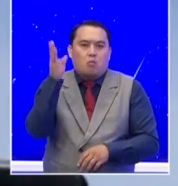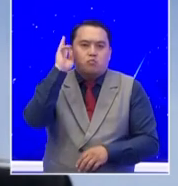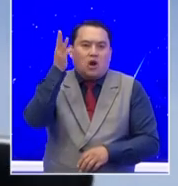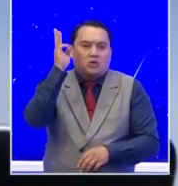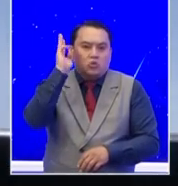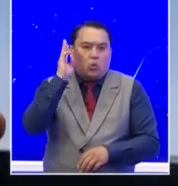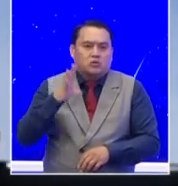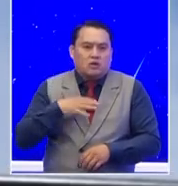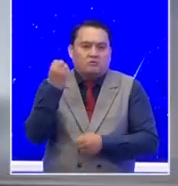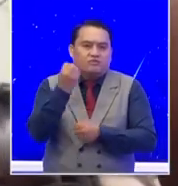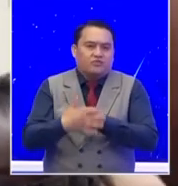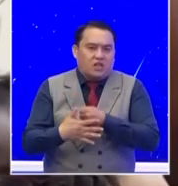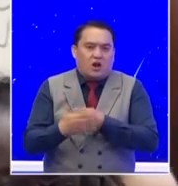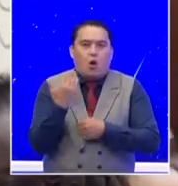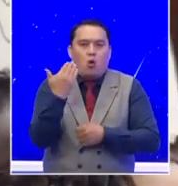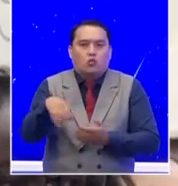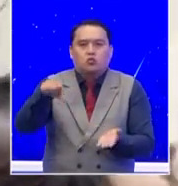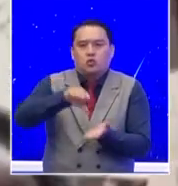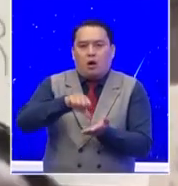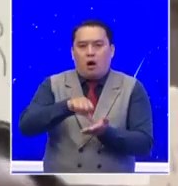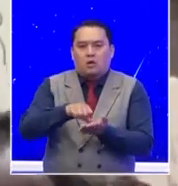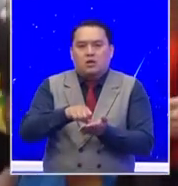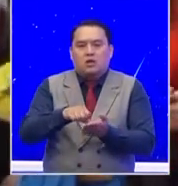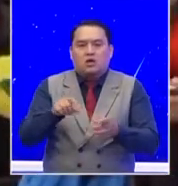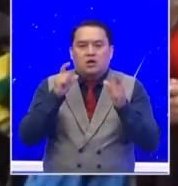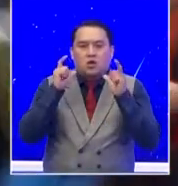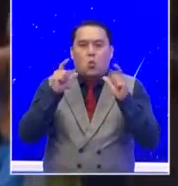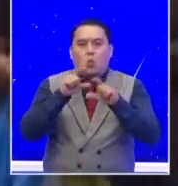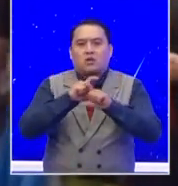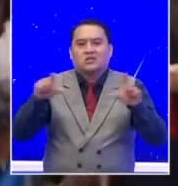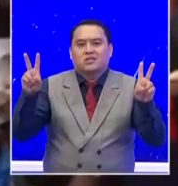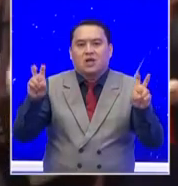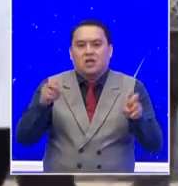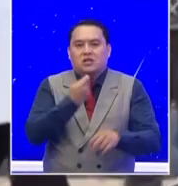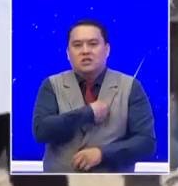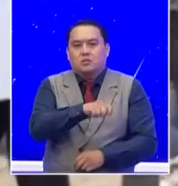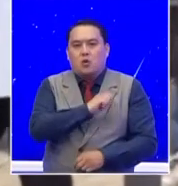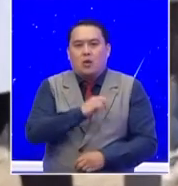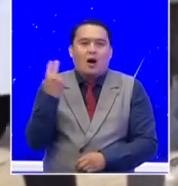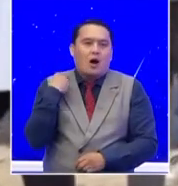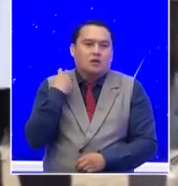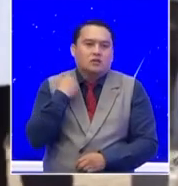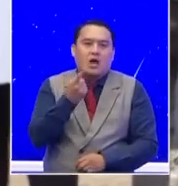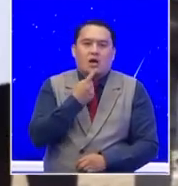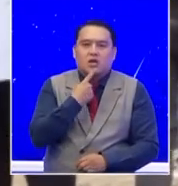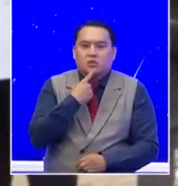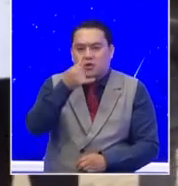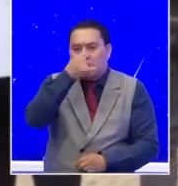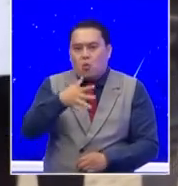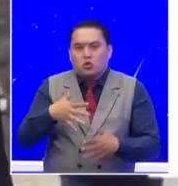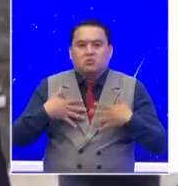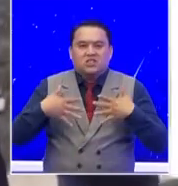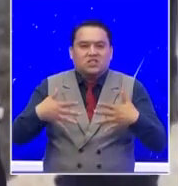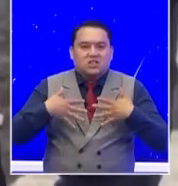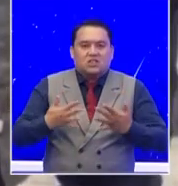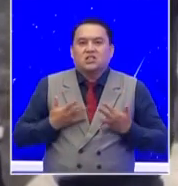расположенного в центре столицы участники акции выкрикивали лозунги на испанском и английском языках мы не можем дышать